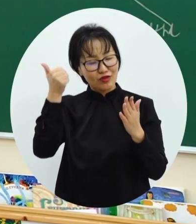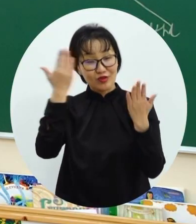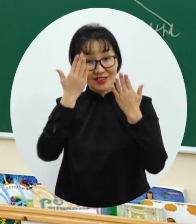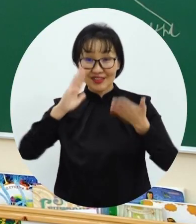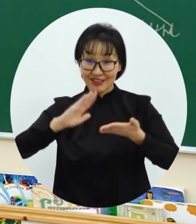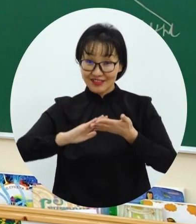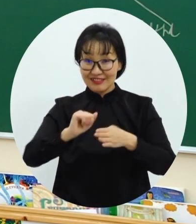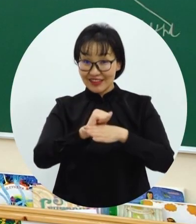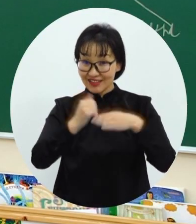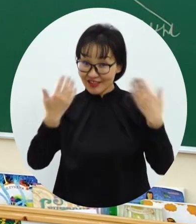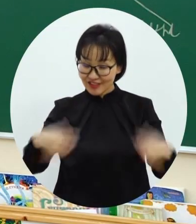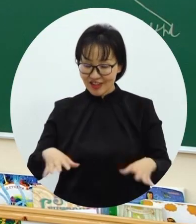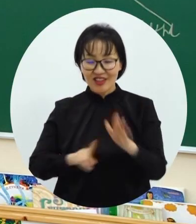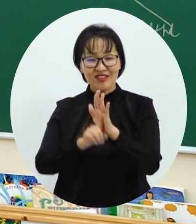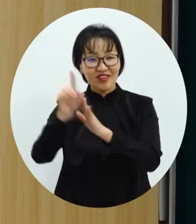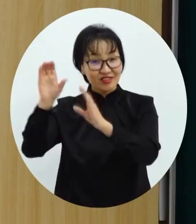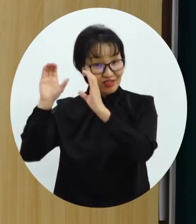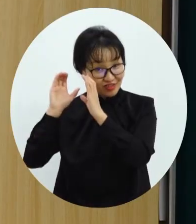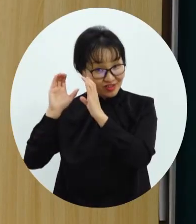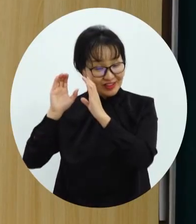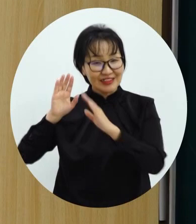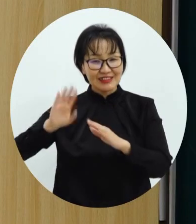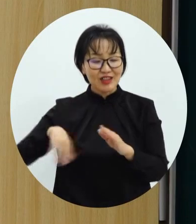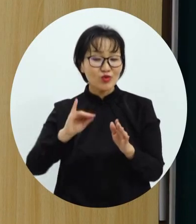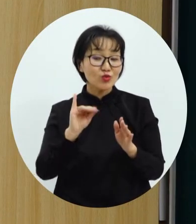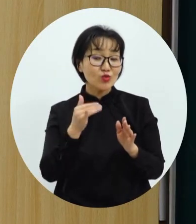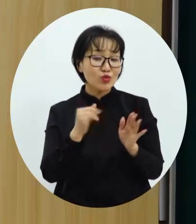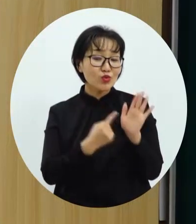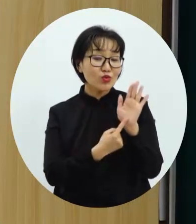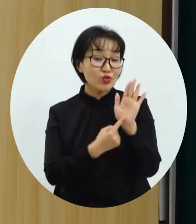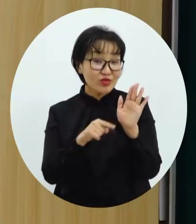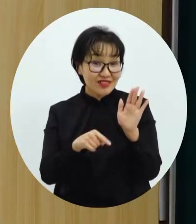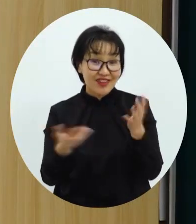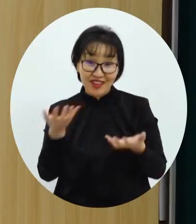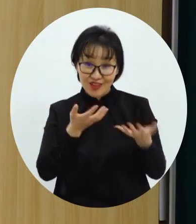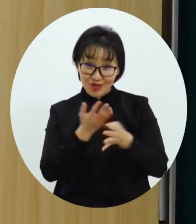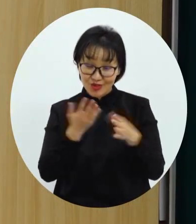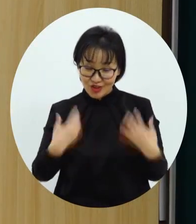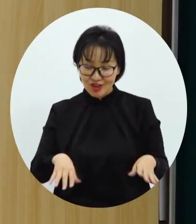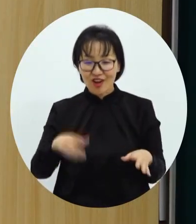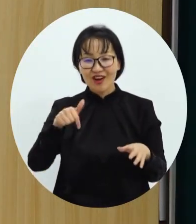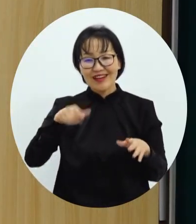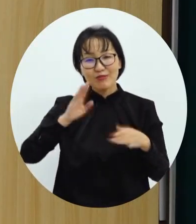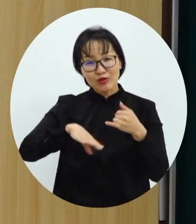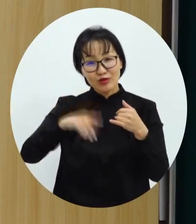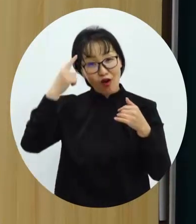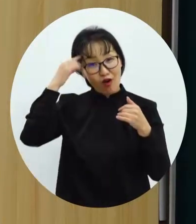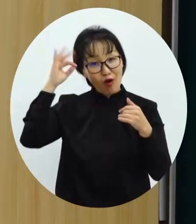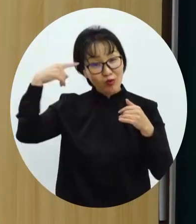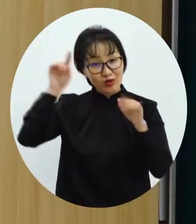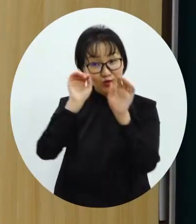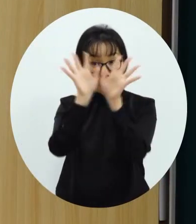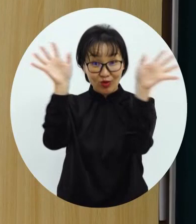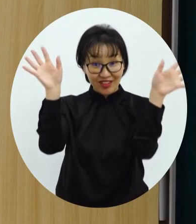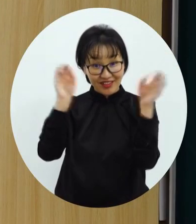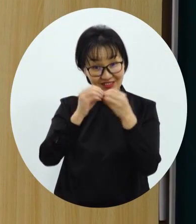нар эхлээд сонссон, дараад нь юу өгүүлж байгааг ярилцсан, хамгийн сүүлд оюуны зураглал хийгээд